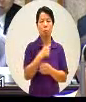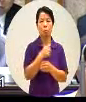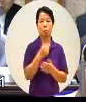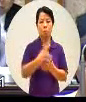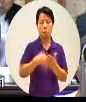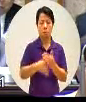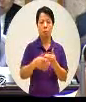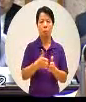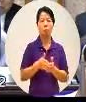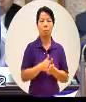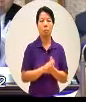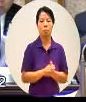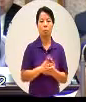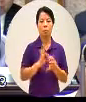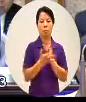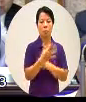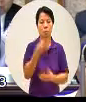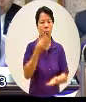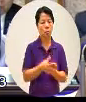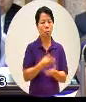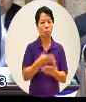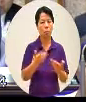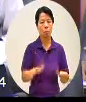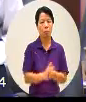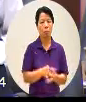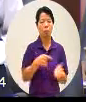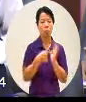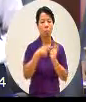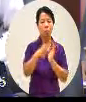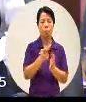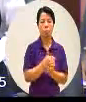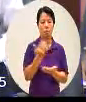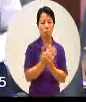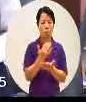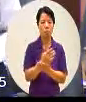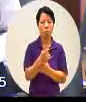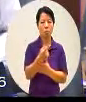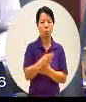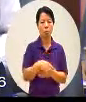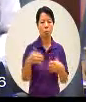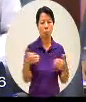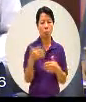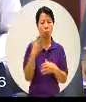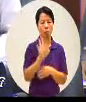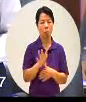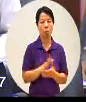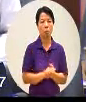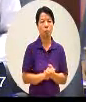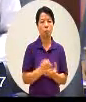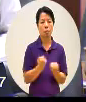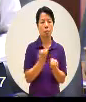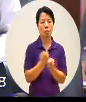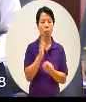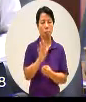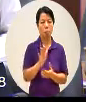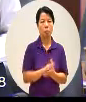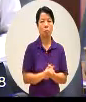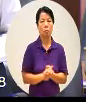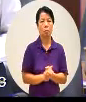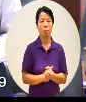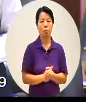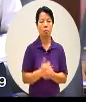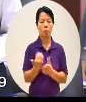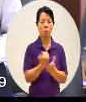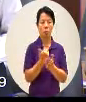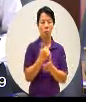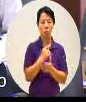啊。那为什么我们负债这么多？表示你审核能力出问题，是不是？ 基本上哈，他都